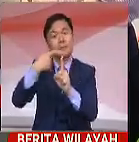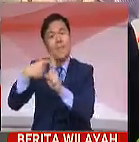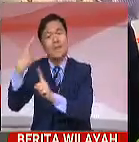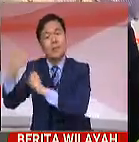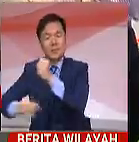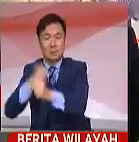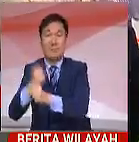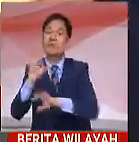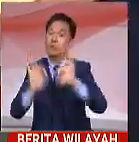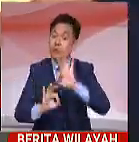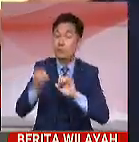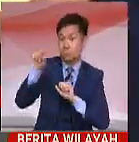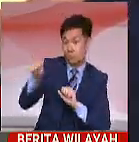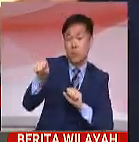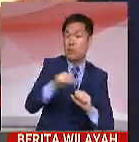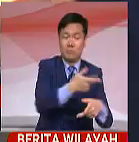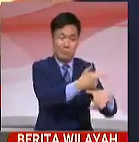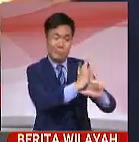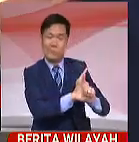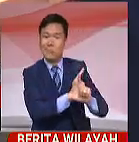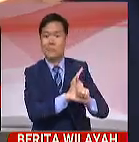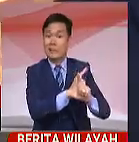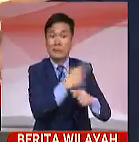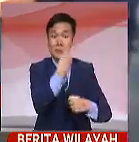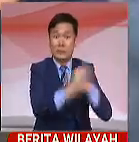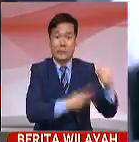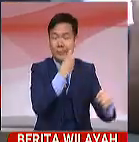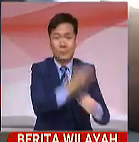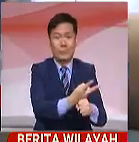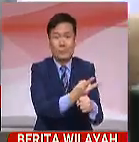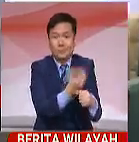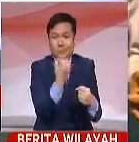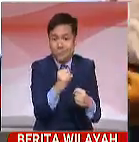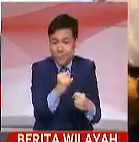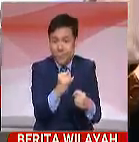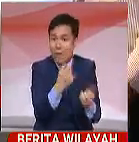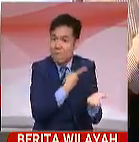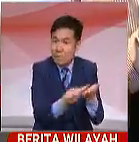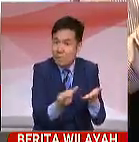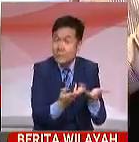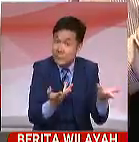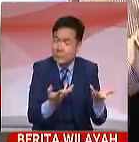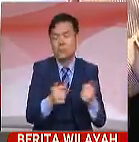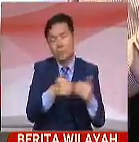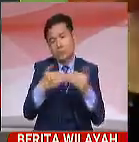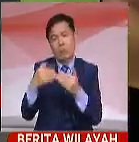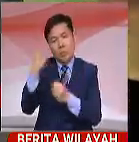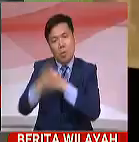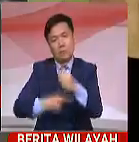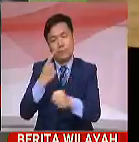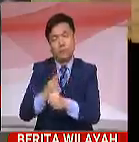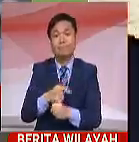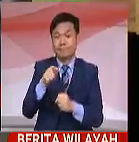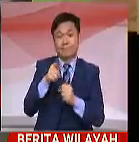gagal mendapatkan kelulusan pinjaman bank dalam tempoh 2 tahun ditetapkan. Beliau berkata demikian di Johor Bahru.